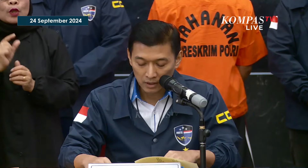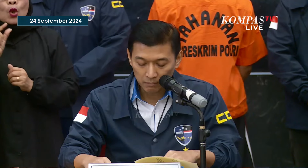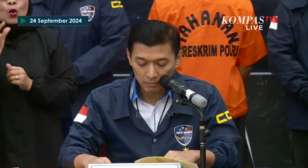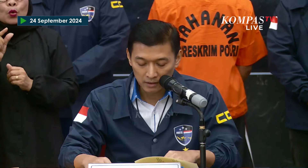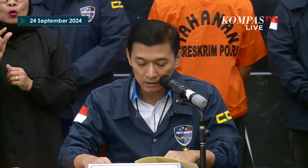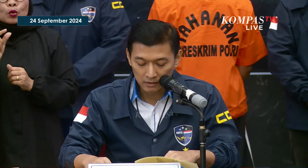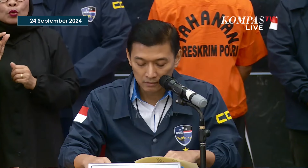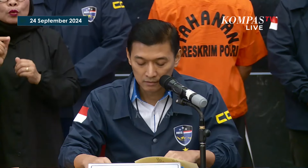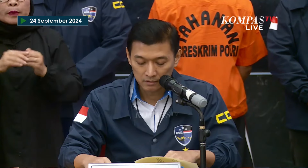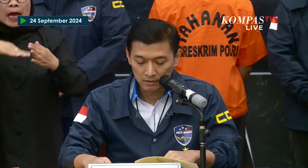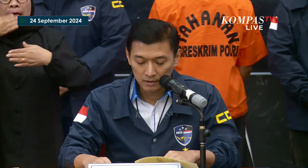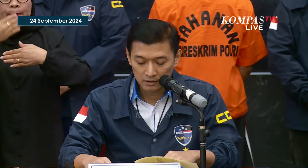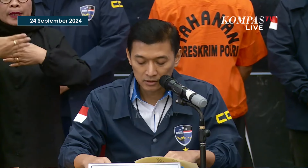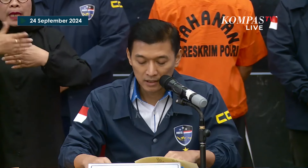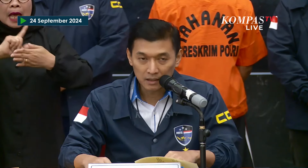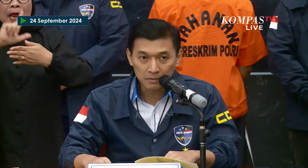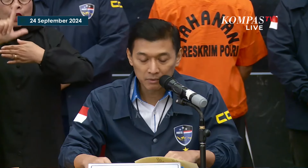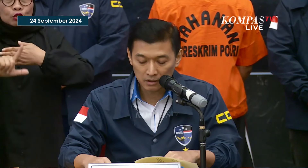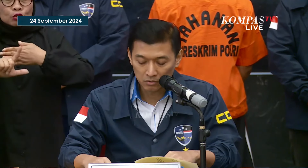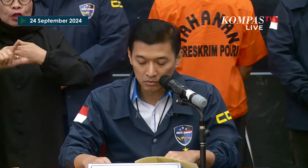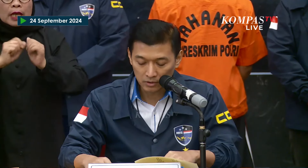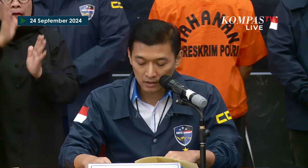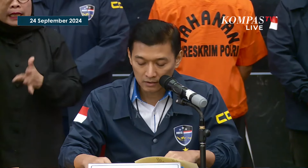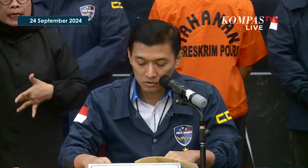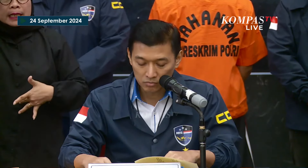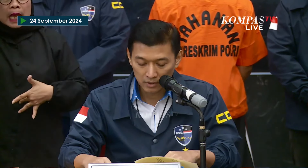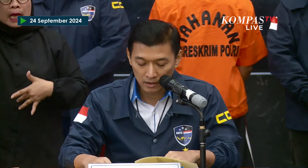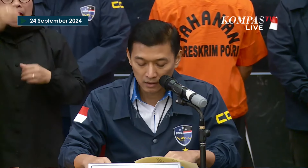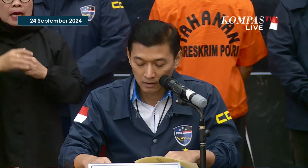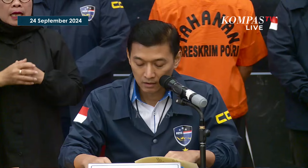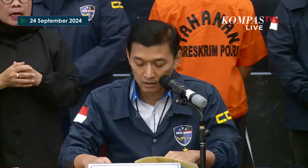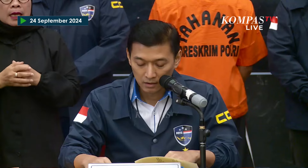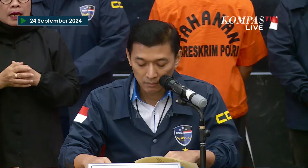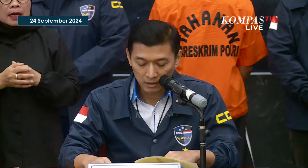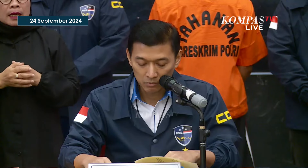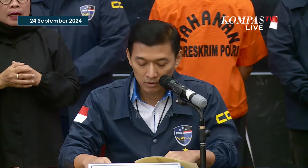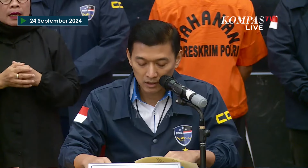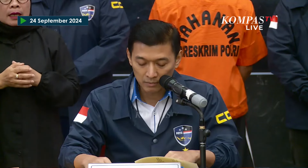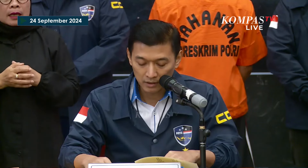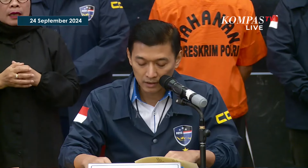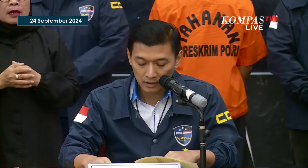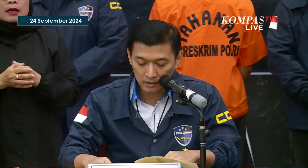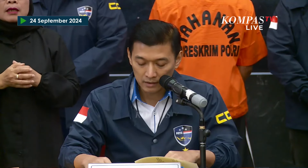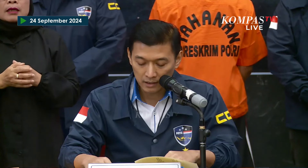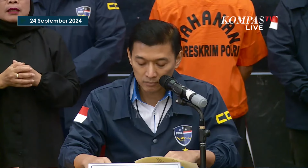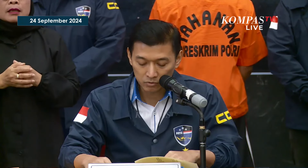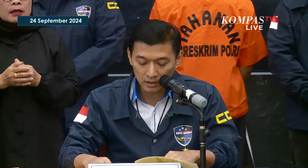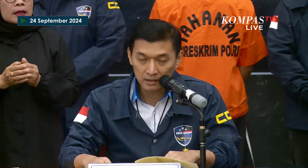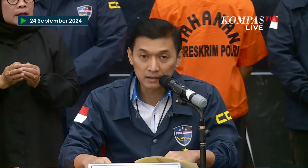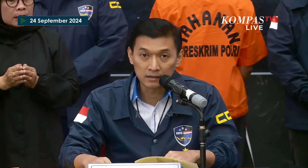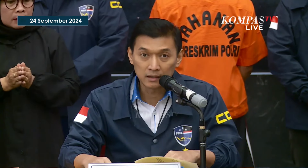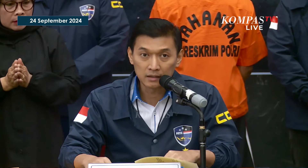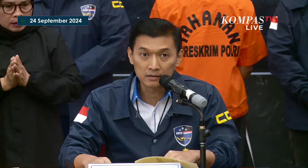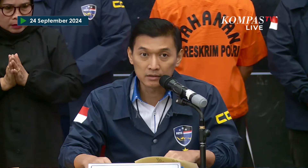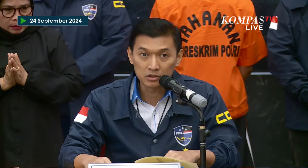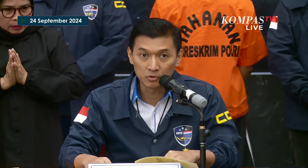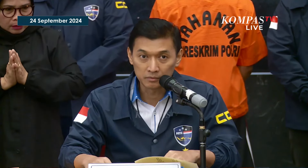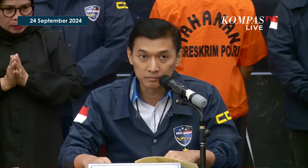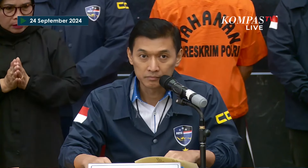untuk keuntungan pribadi, dan tersangka mendapatkan keuntungan sejumlah $8,000 dari hasil penjualan